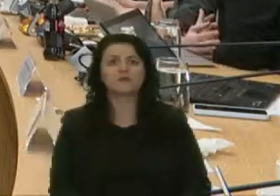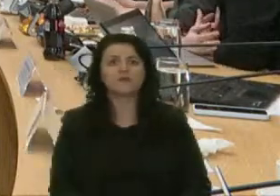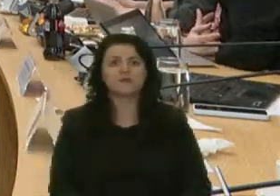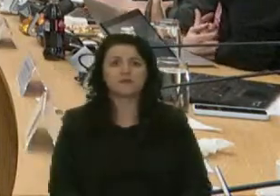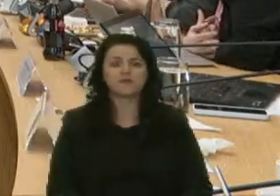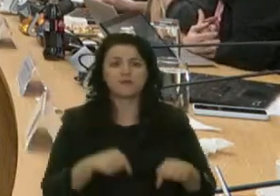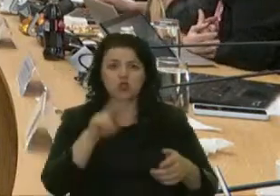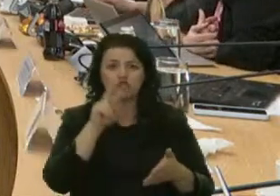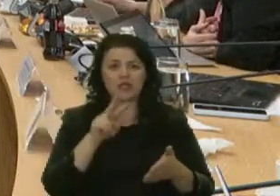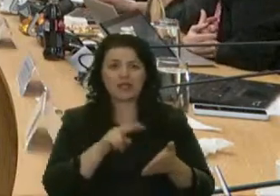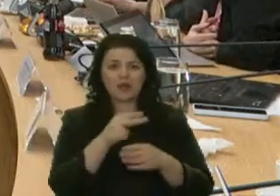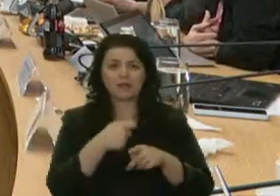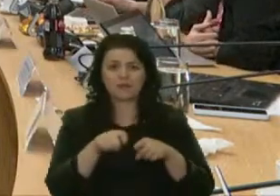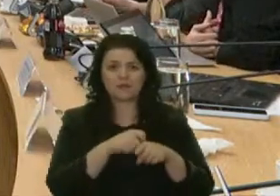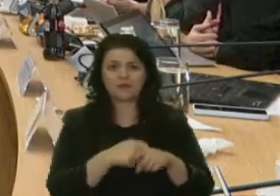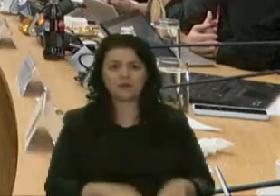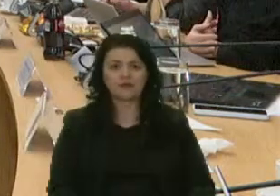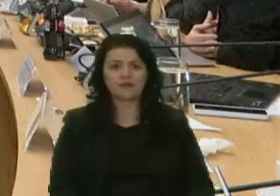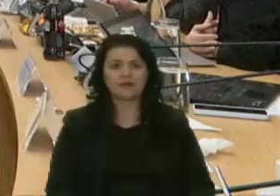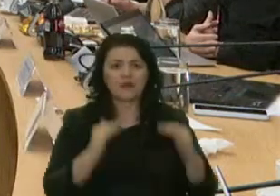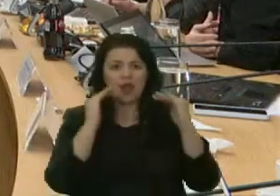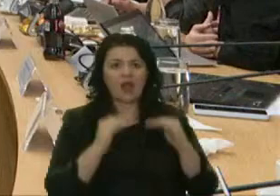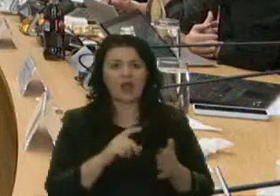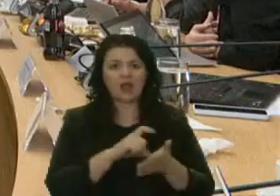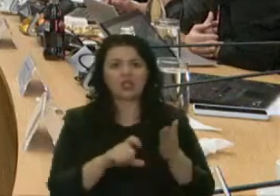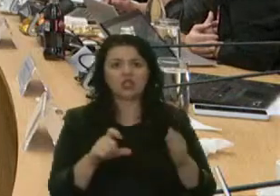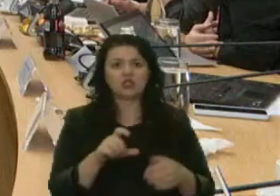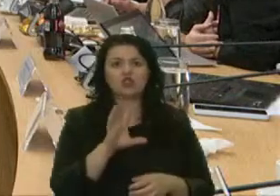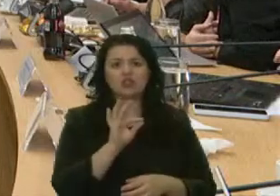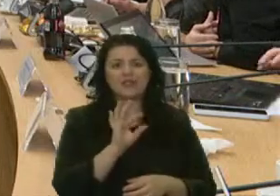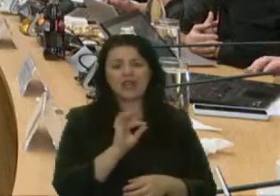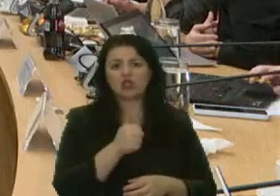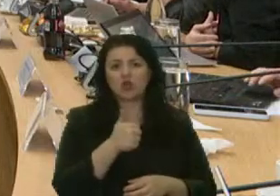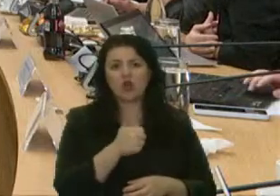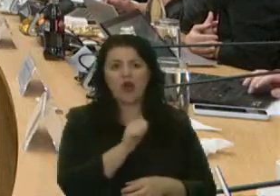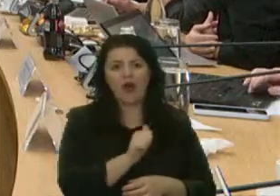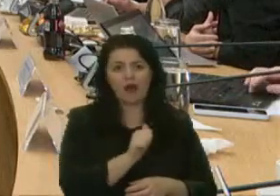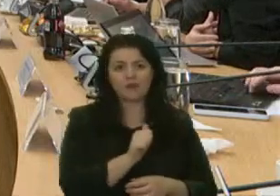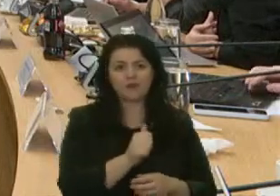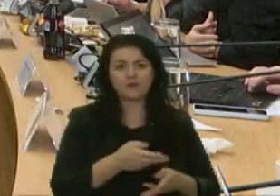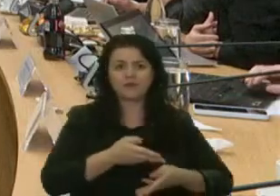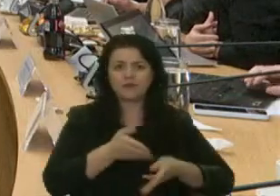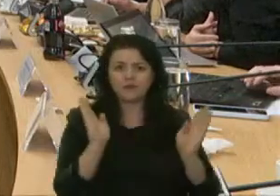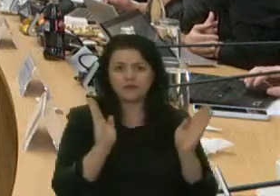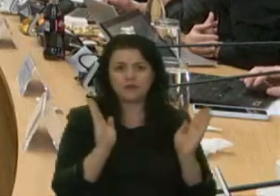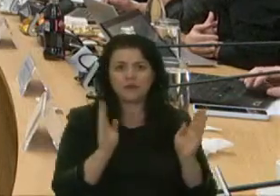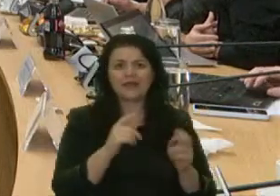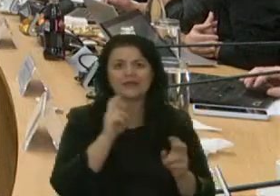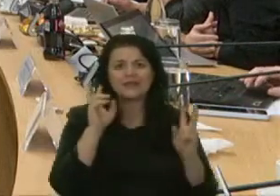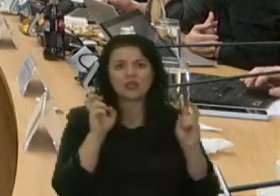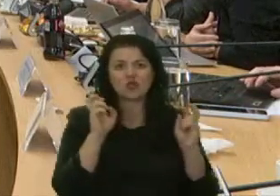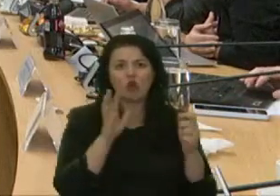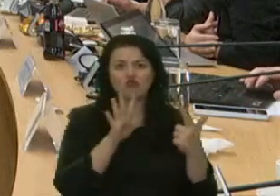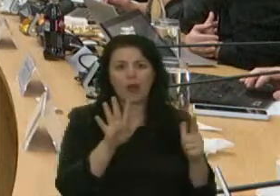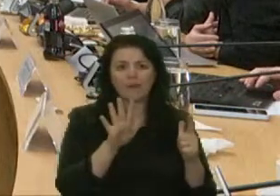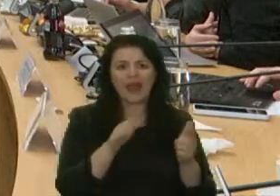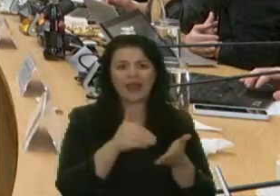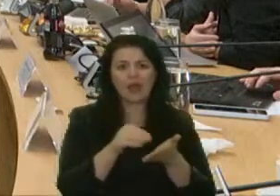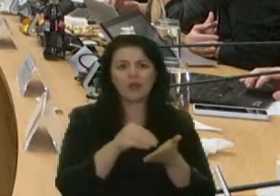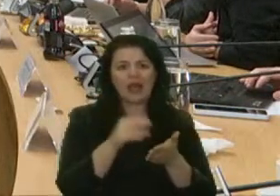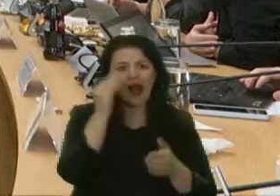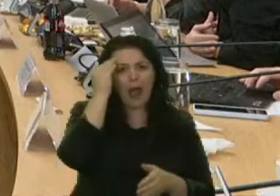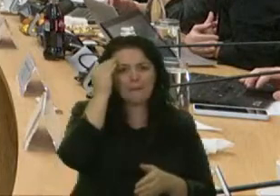amendamentul se diminuează capitolul 5102 a autorități publice și acțiuni generale titlul 70 cheltuieli de